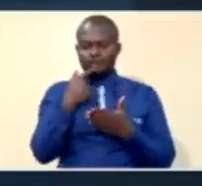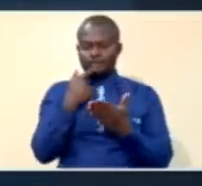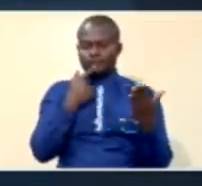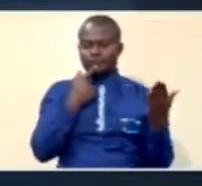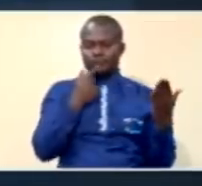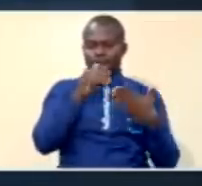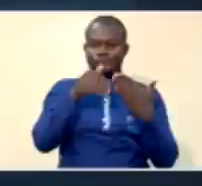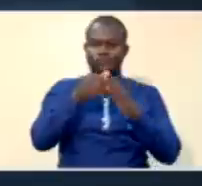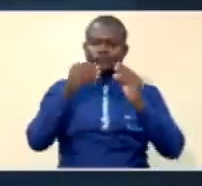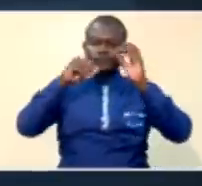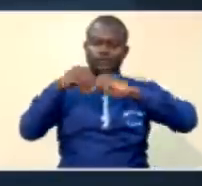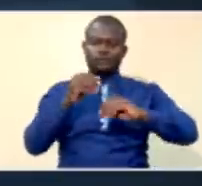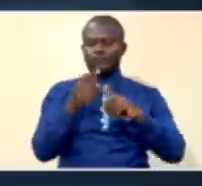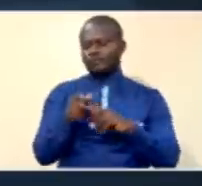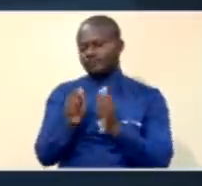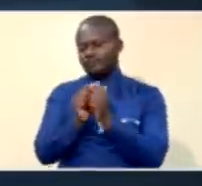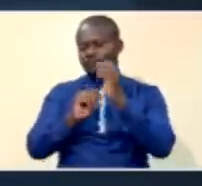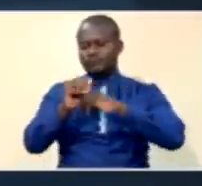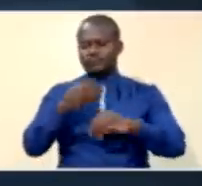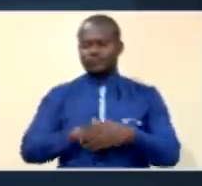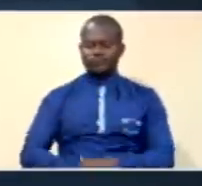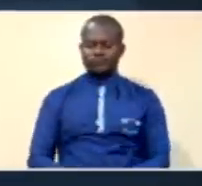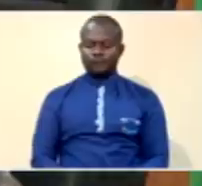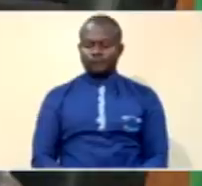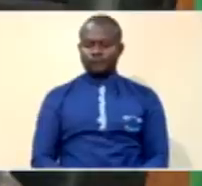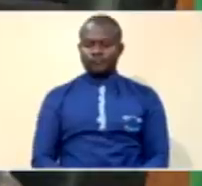mwiza ku nzego zitandukanye mu bucuruzi.